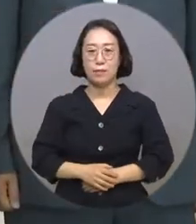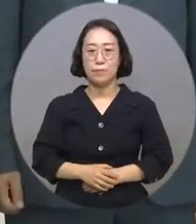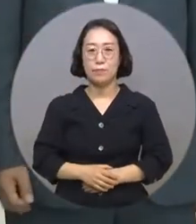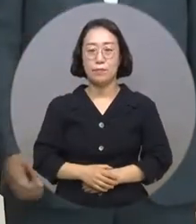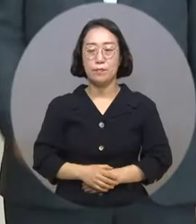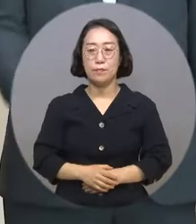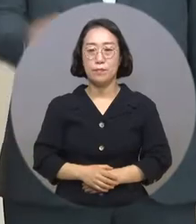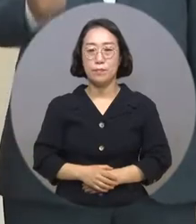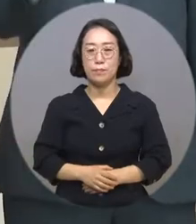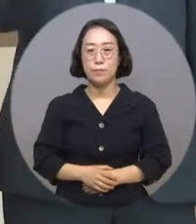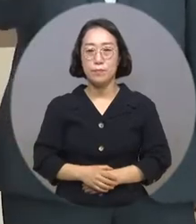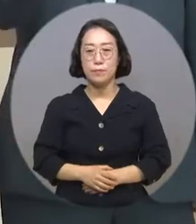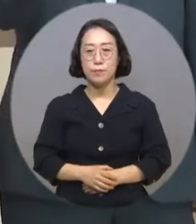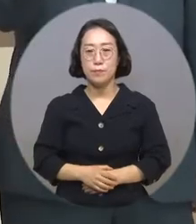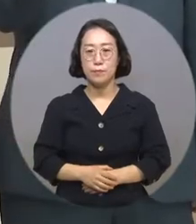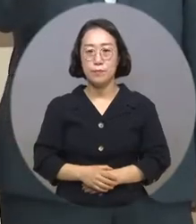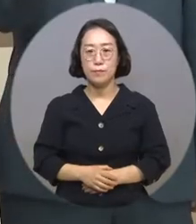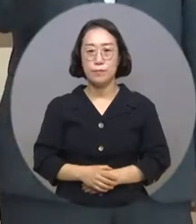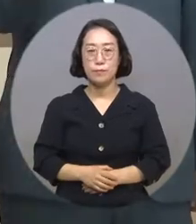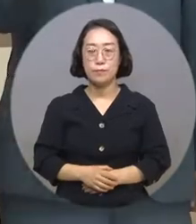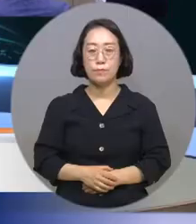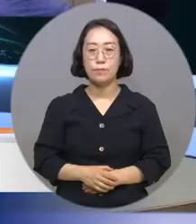전북방송 장유진입니다.